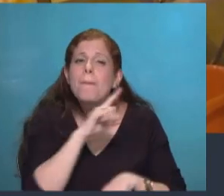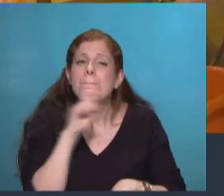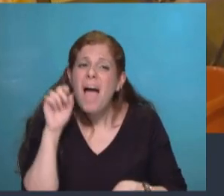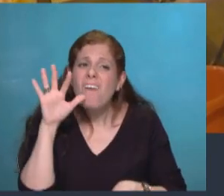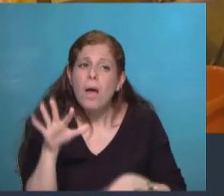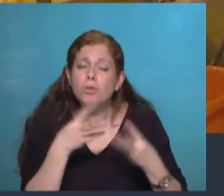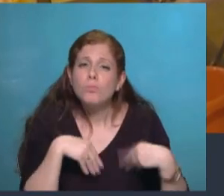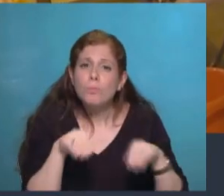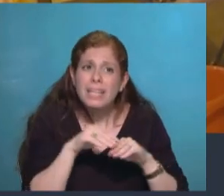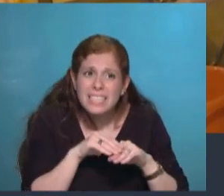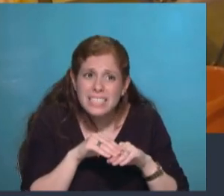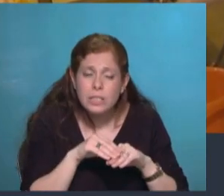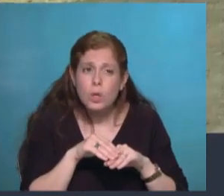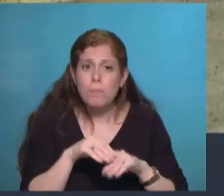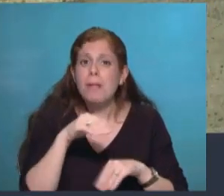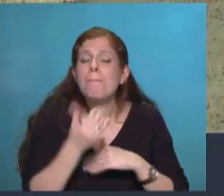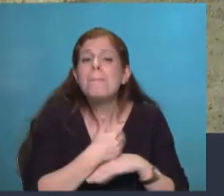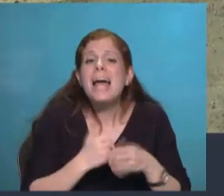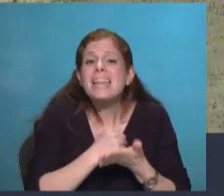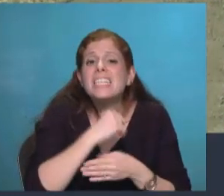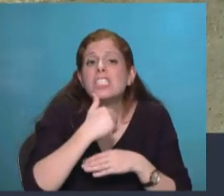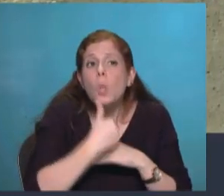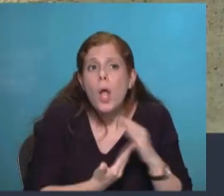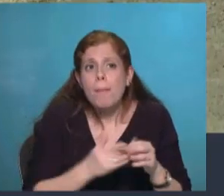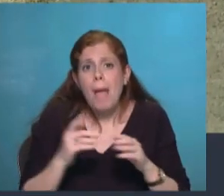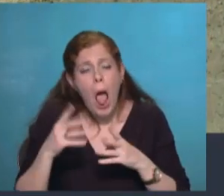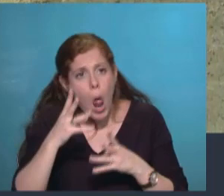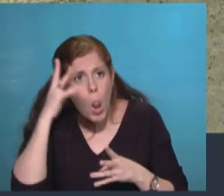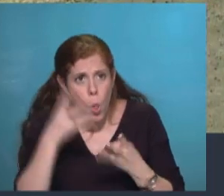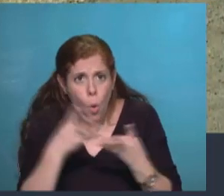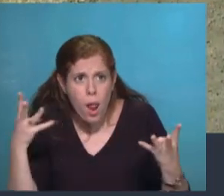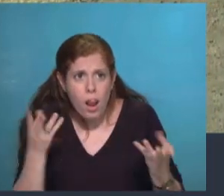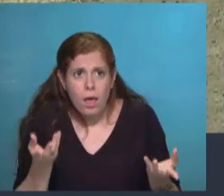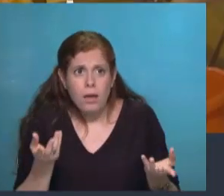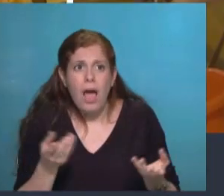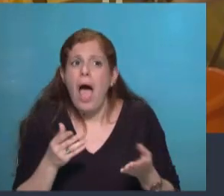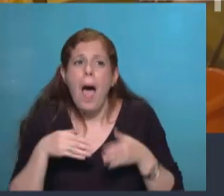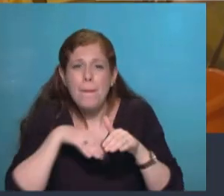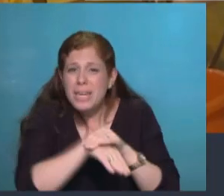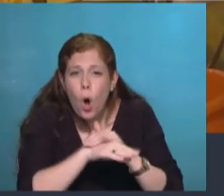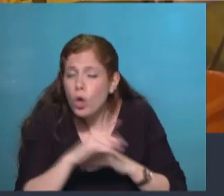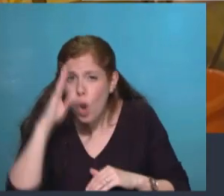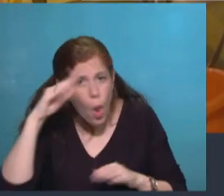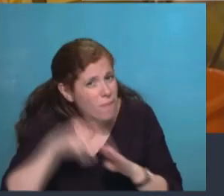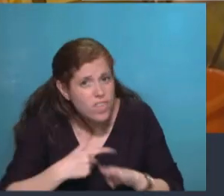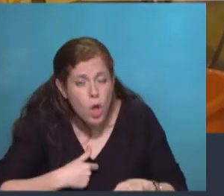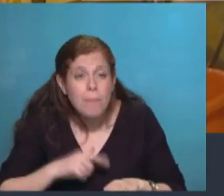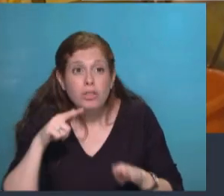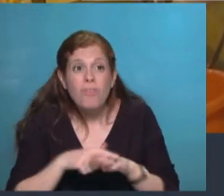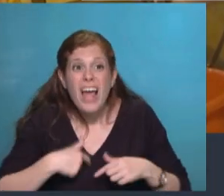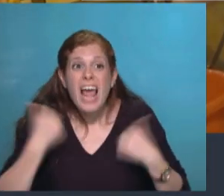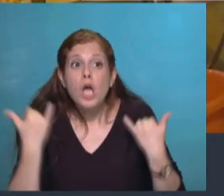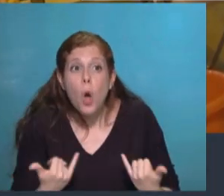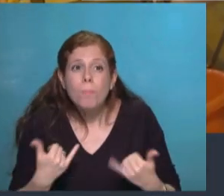משפחות מתפרנסות מהלול. המנהרות לא מטרידות אותי. מה שמטריד אותי היום זה